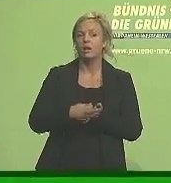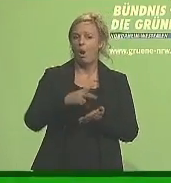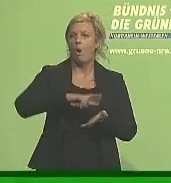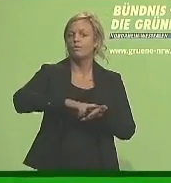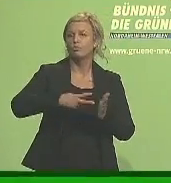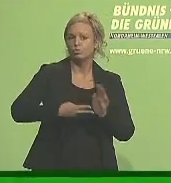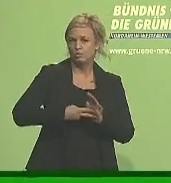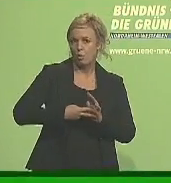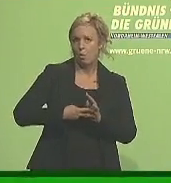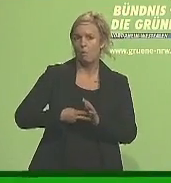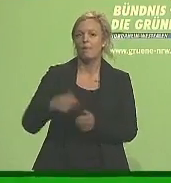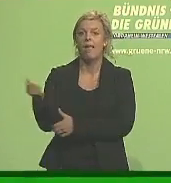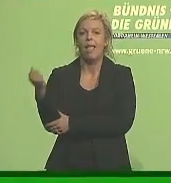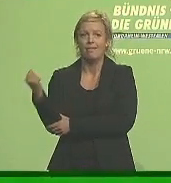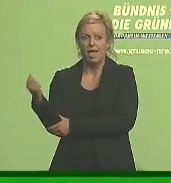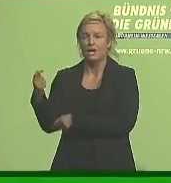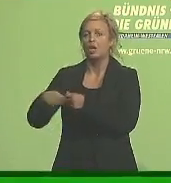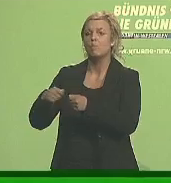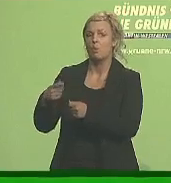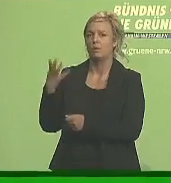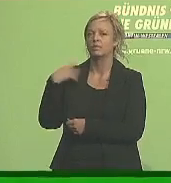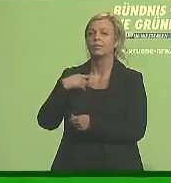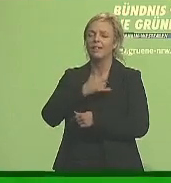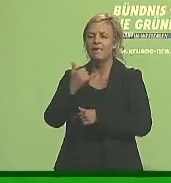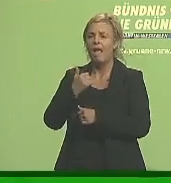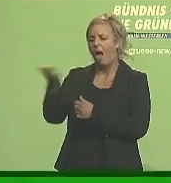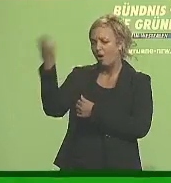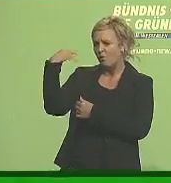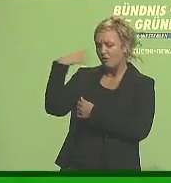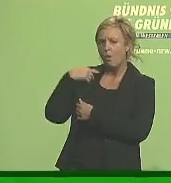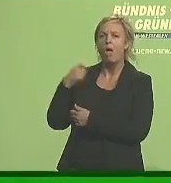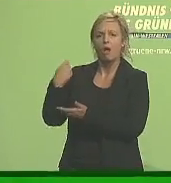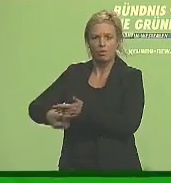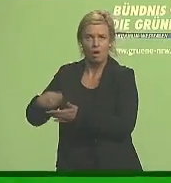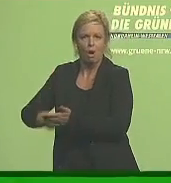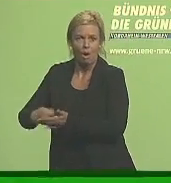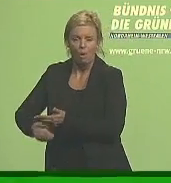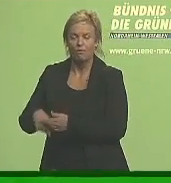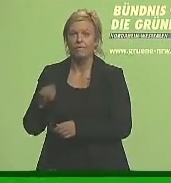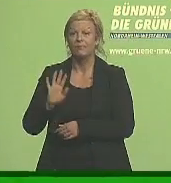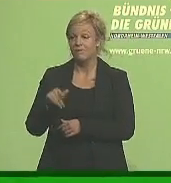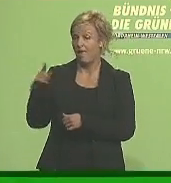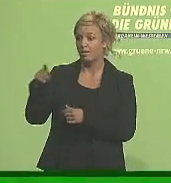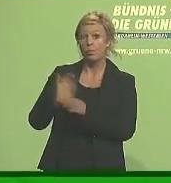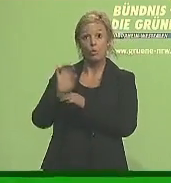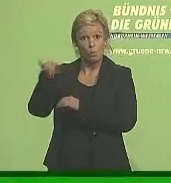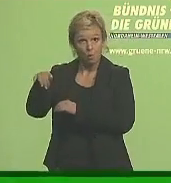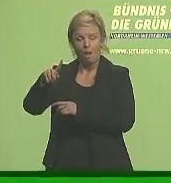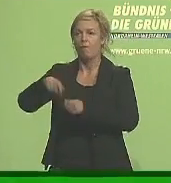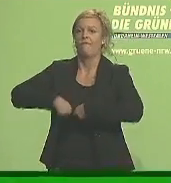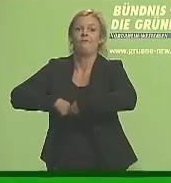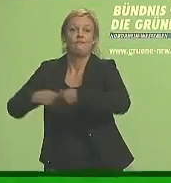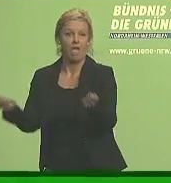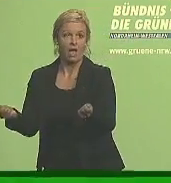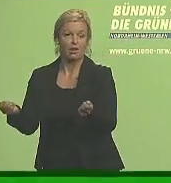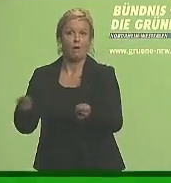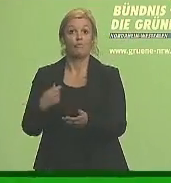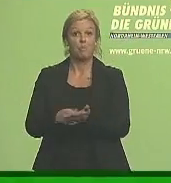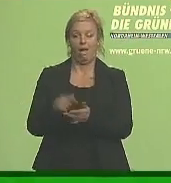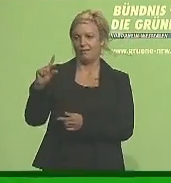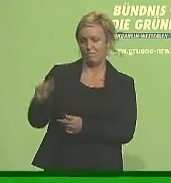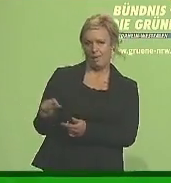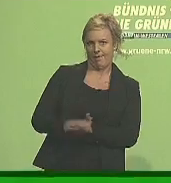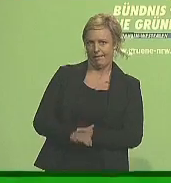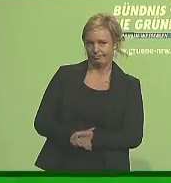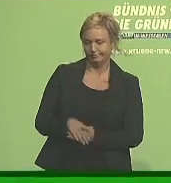mit mehrjährigem Vorlauf. Die über Bedarf beschafften Strommengen haben wir wieder verkauft, allerdings zu niedrigeren Preisen. Die